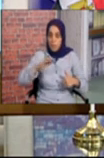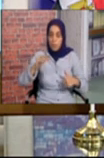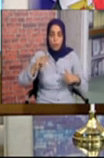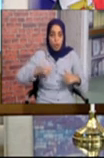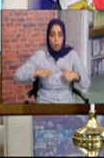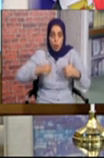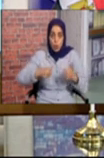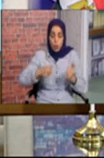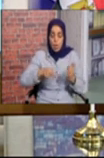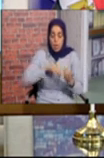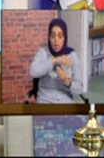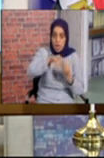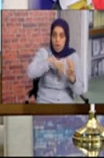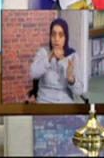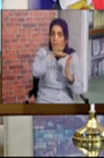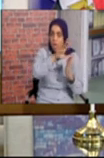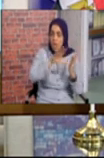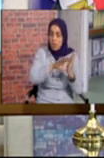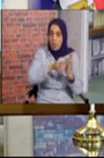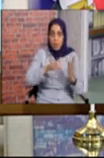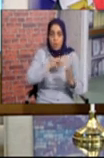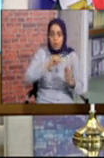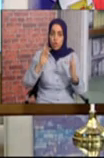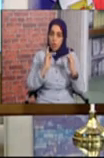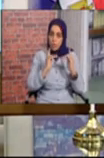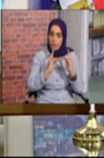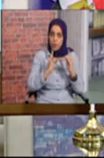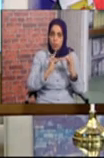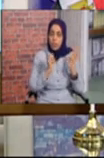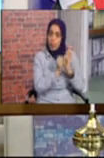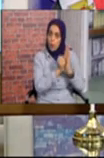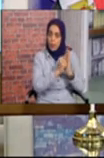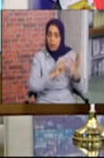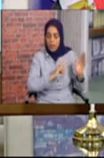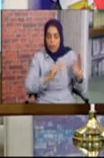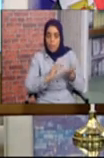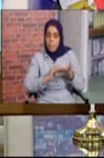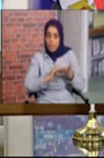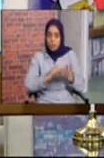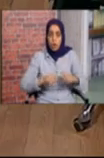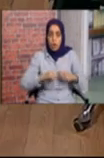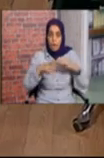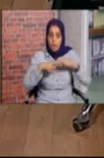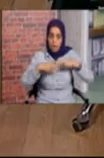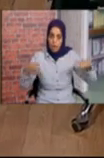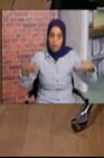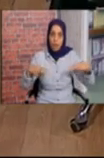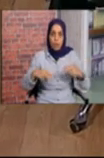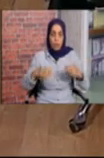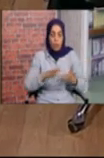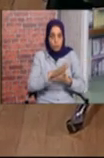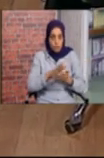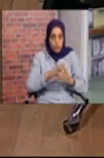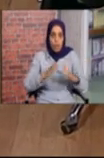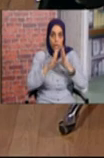هو يهاجر بدون مأوى وبعدين ده فتح قضية رهيبة، لأنك أنت